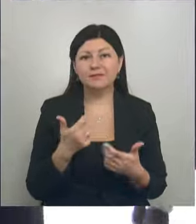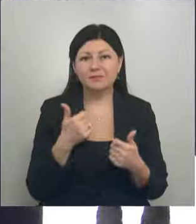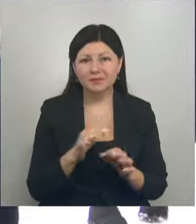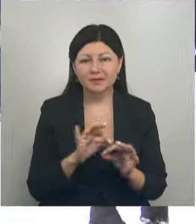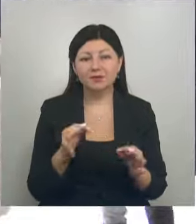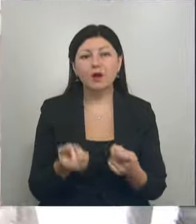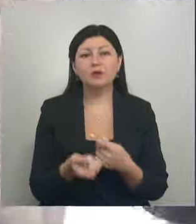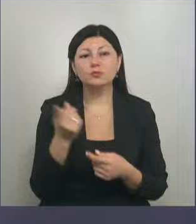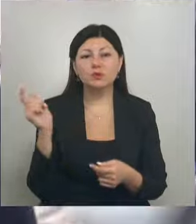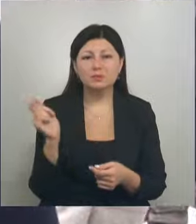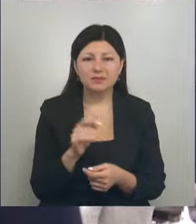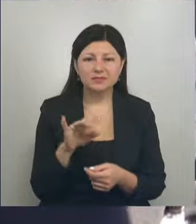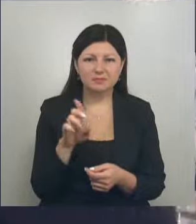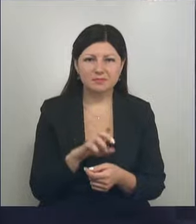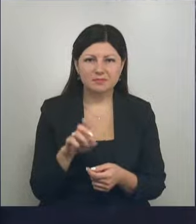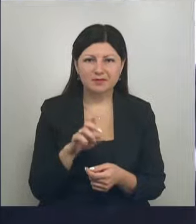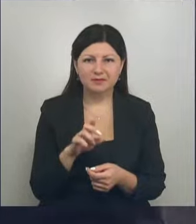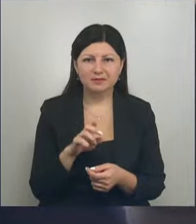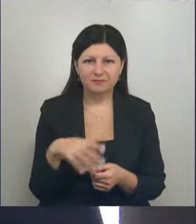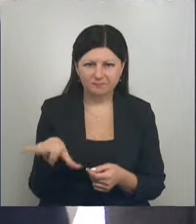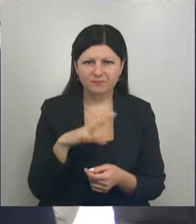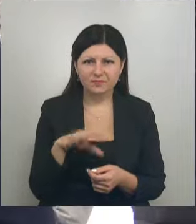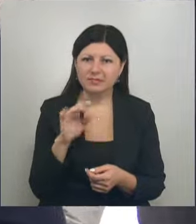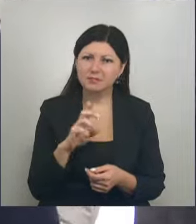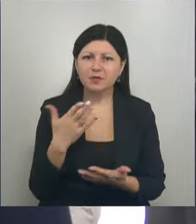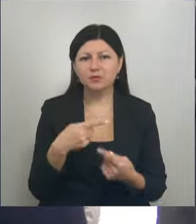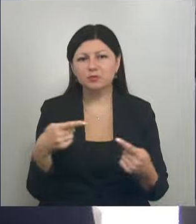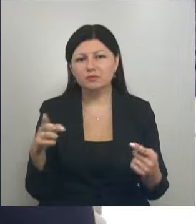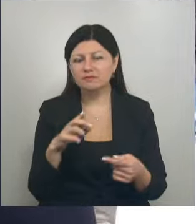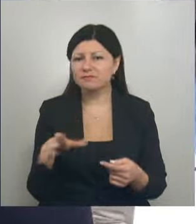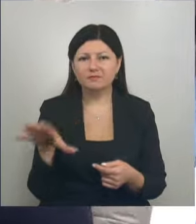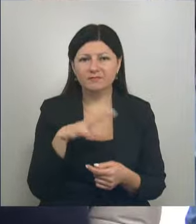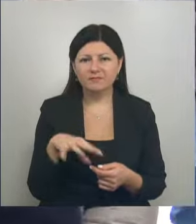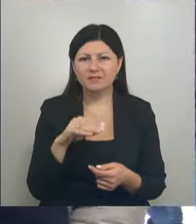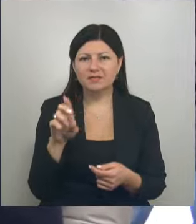Откуда приехали? Рассказывайте. Все из Белгорода или еще из каких-то городов?